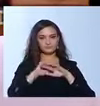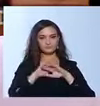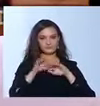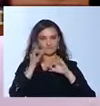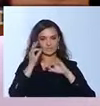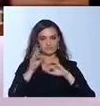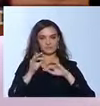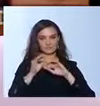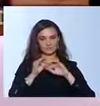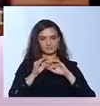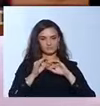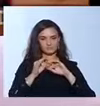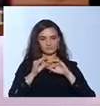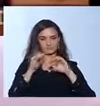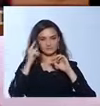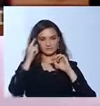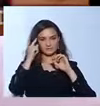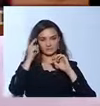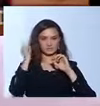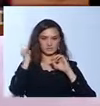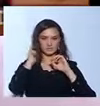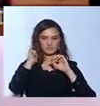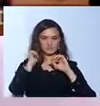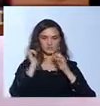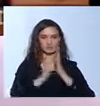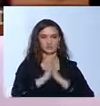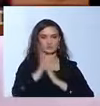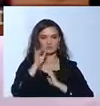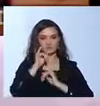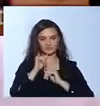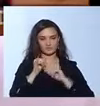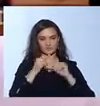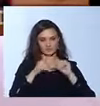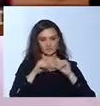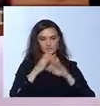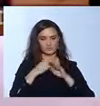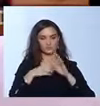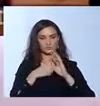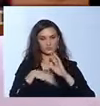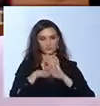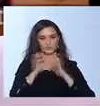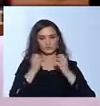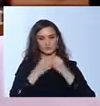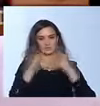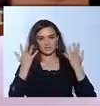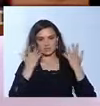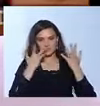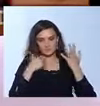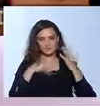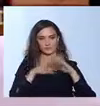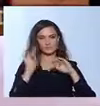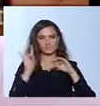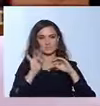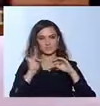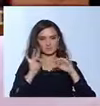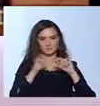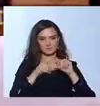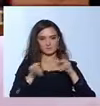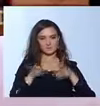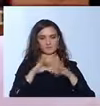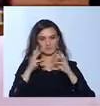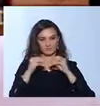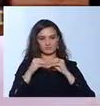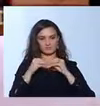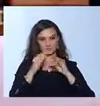თმა ჩამორჩება საფეთქლის და კეფის ზონაში თმის ზრდას. არის უფრო ღია ფერის, უფრო გაცხიმიანებული, აი ეს